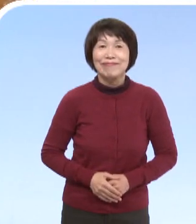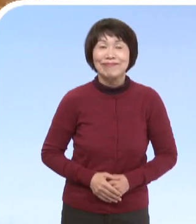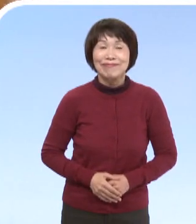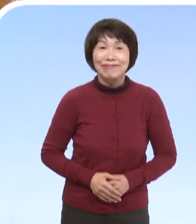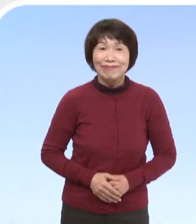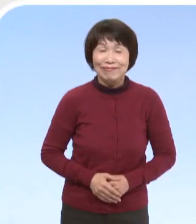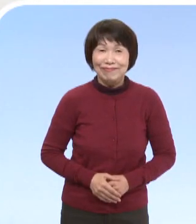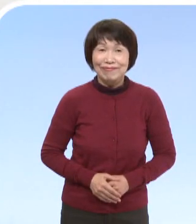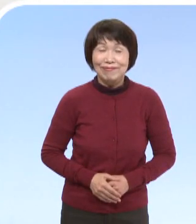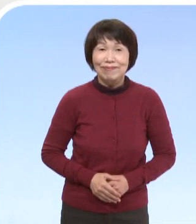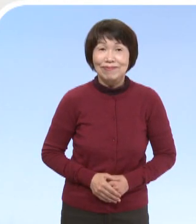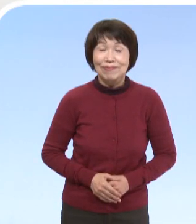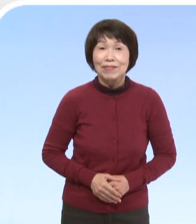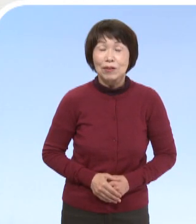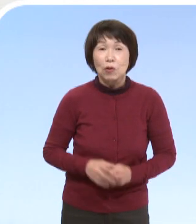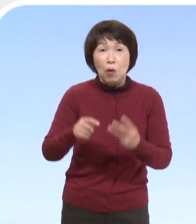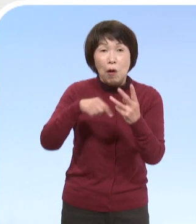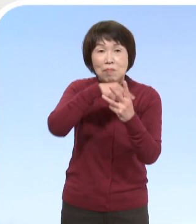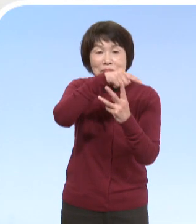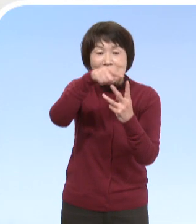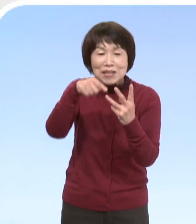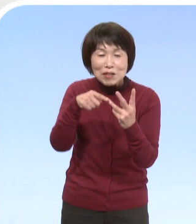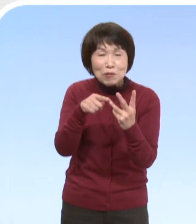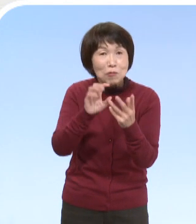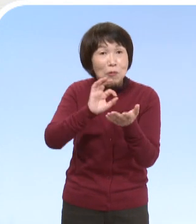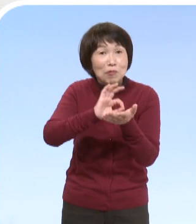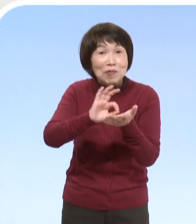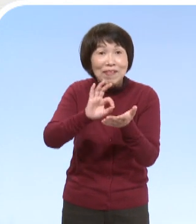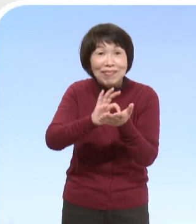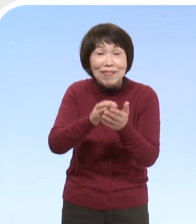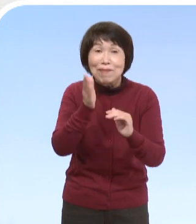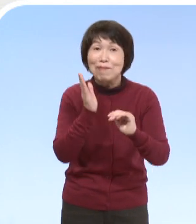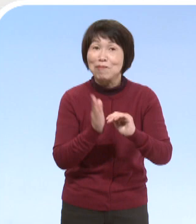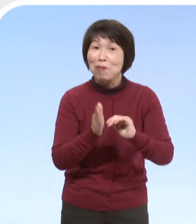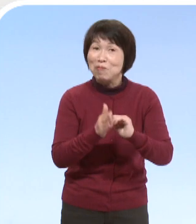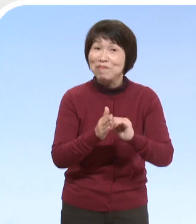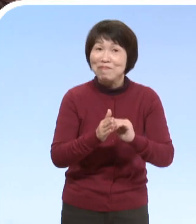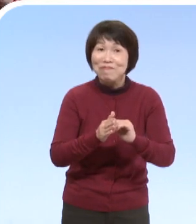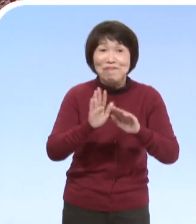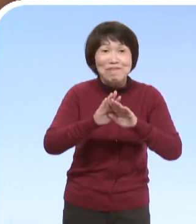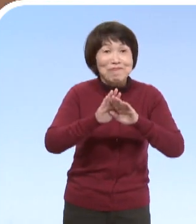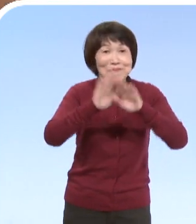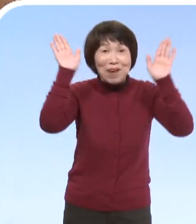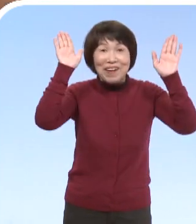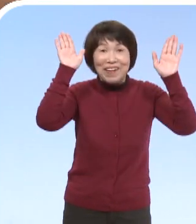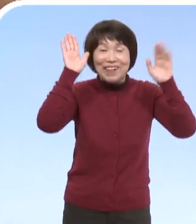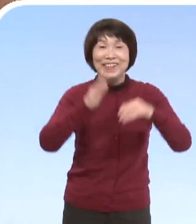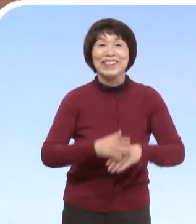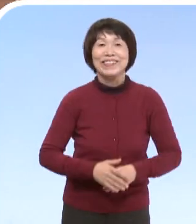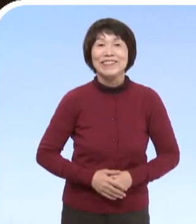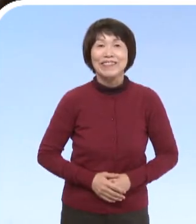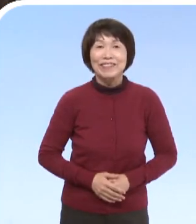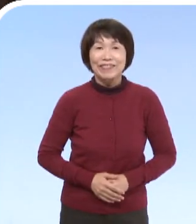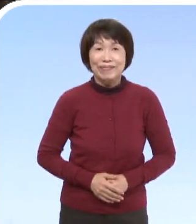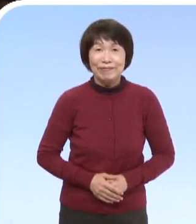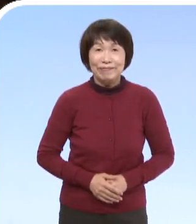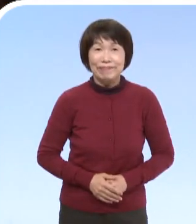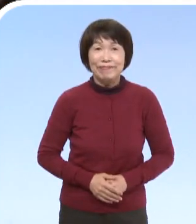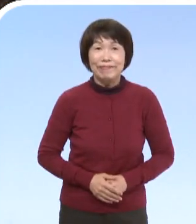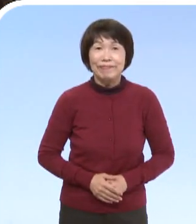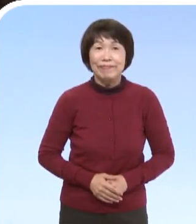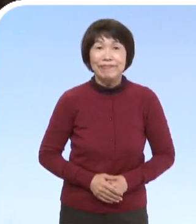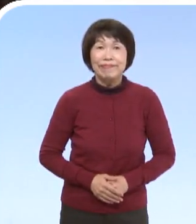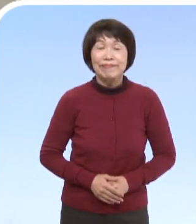ただいてます。 3つの美味しい食材が揃ったところで、それではレッツクッキング